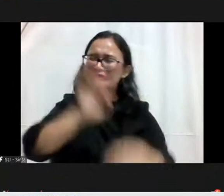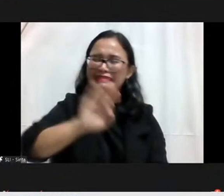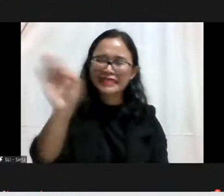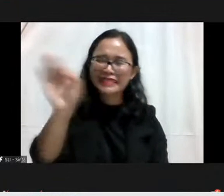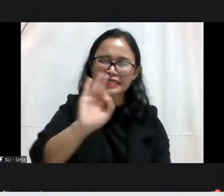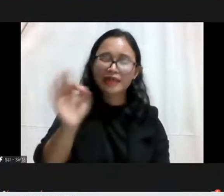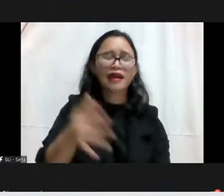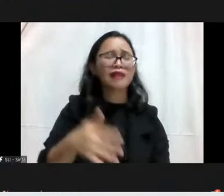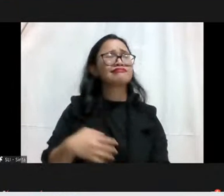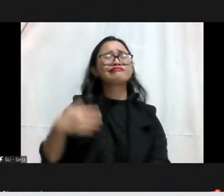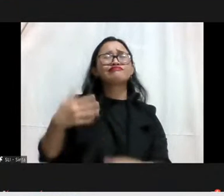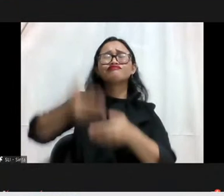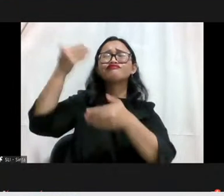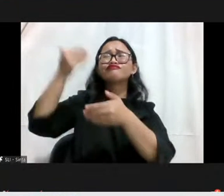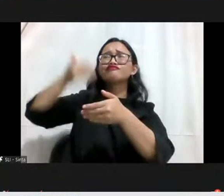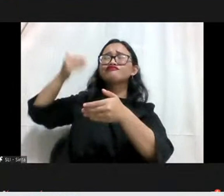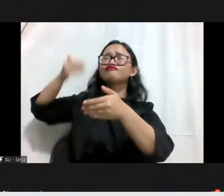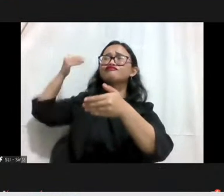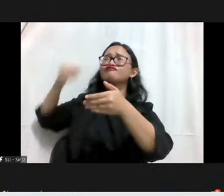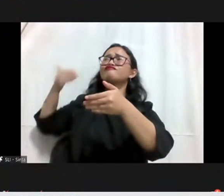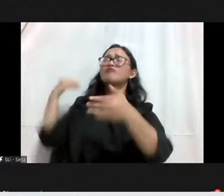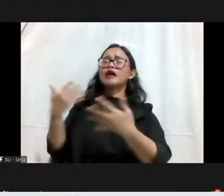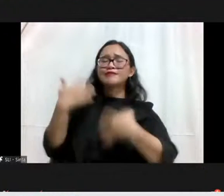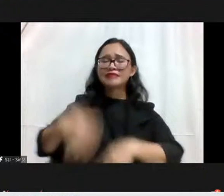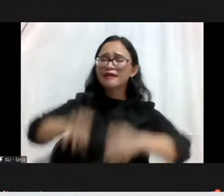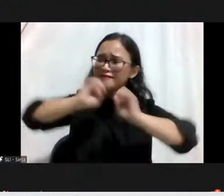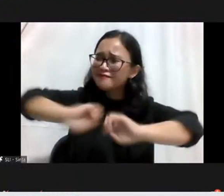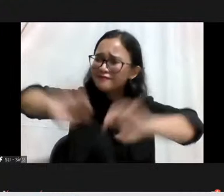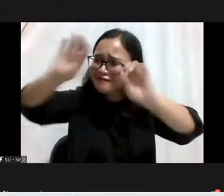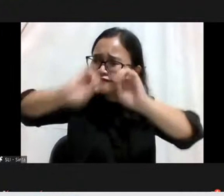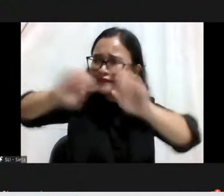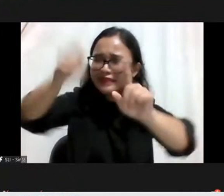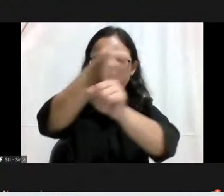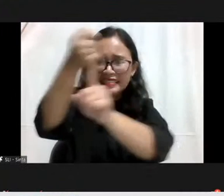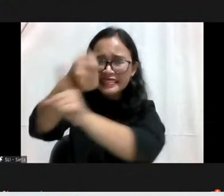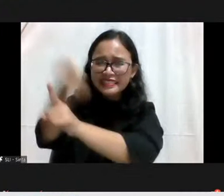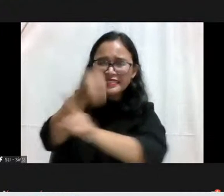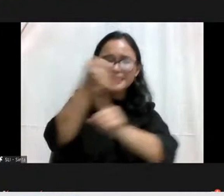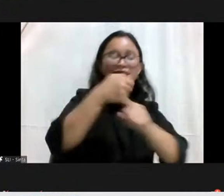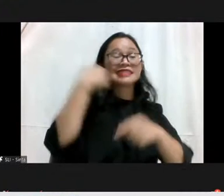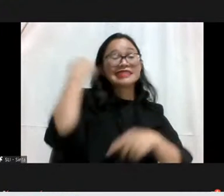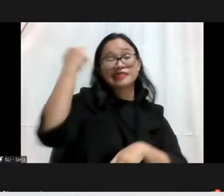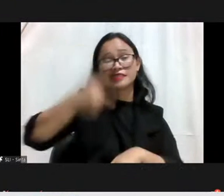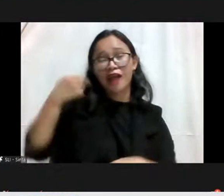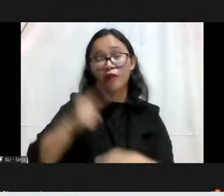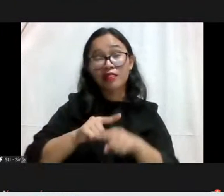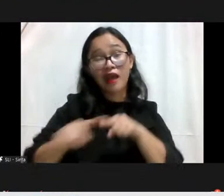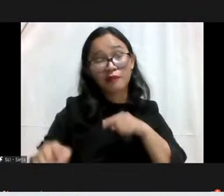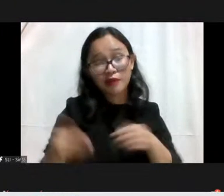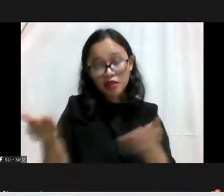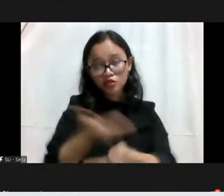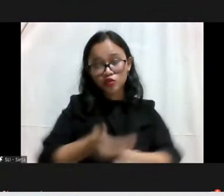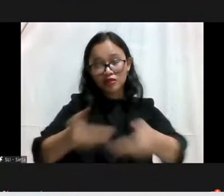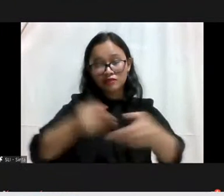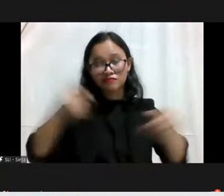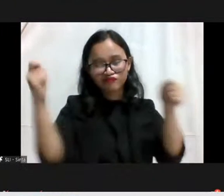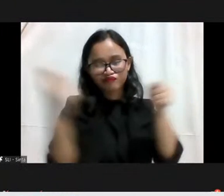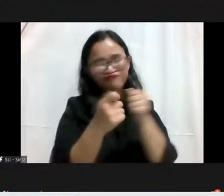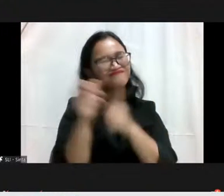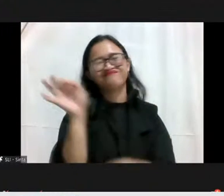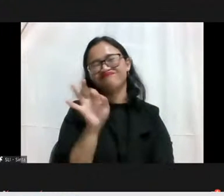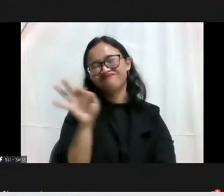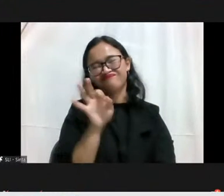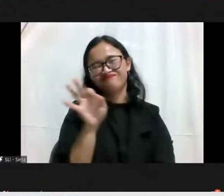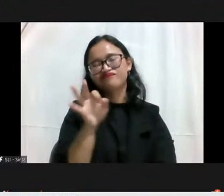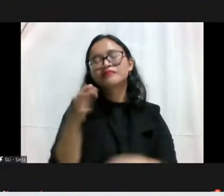advokasikan kita e dorong tetapi belum juga Eh ada perubahan di dalam hal ini sehingga